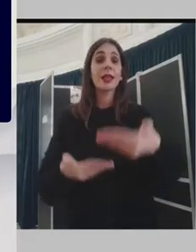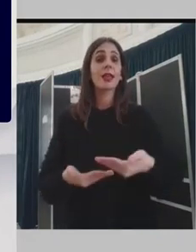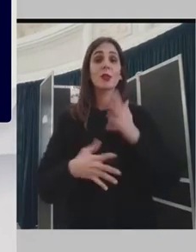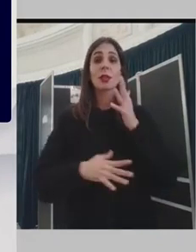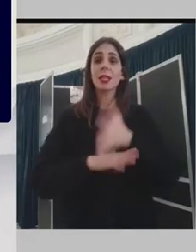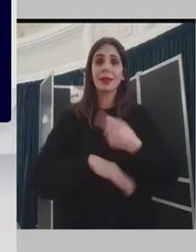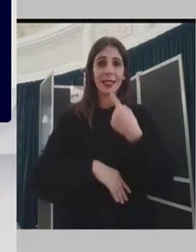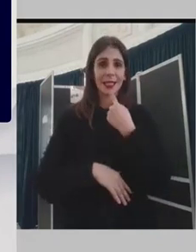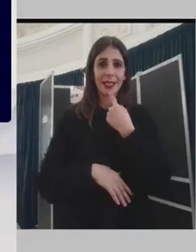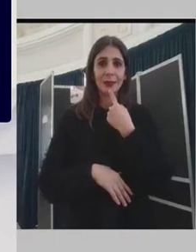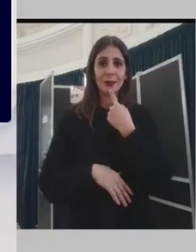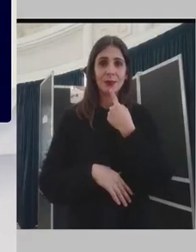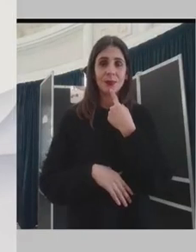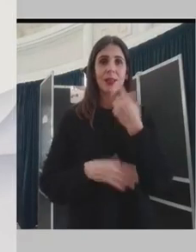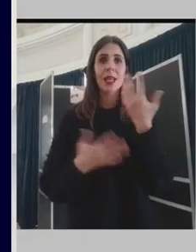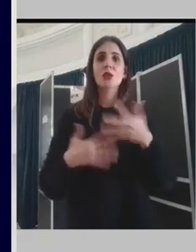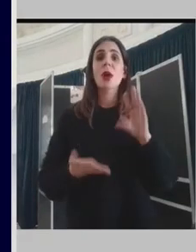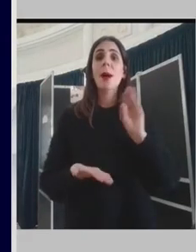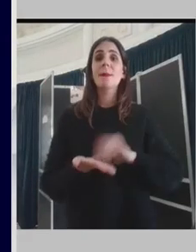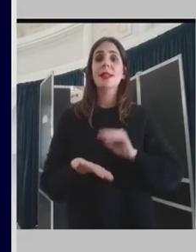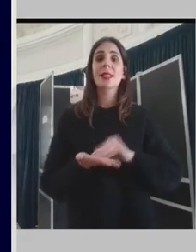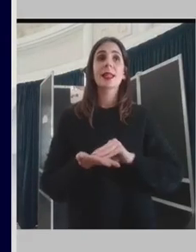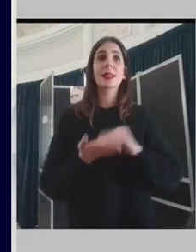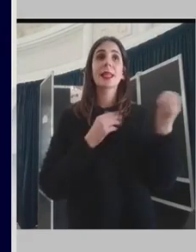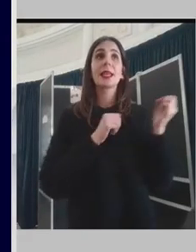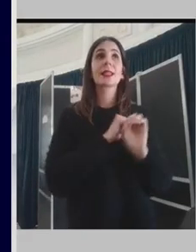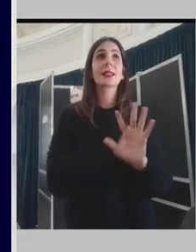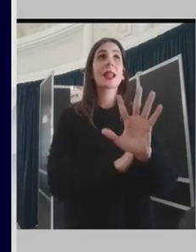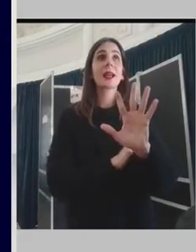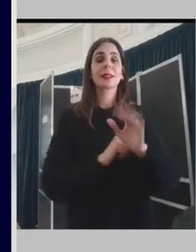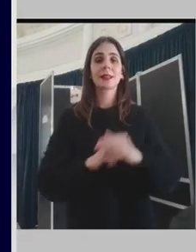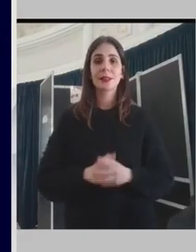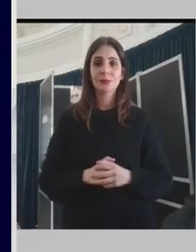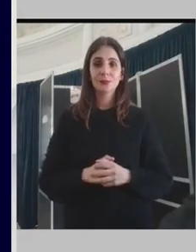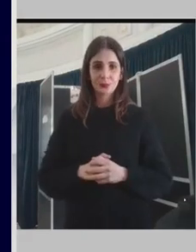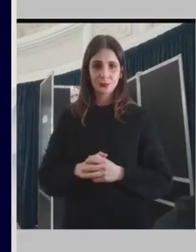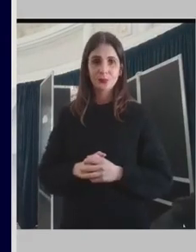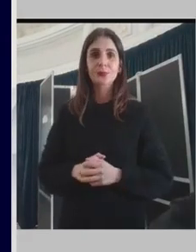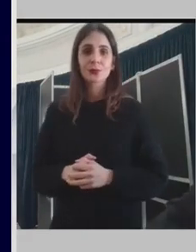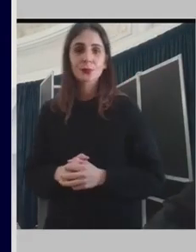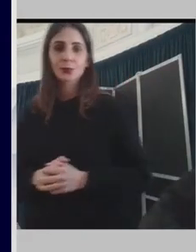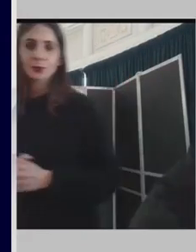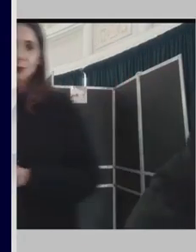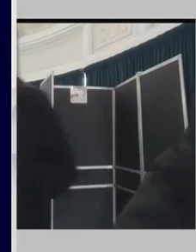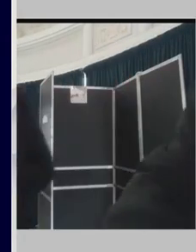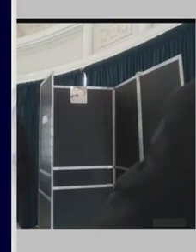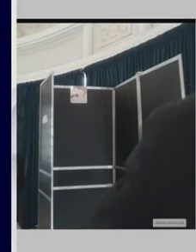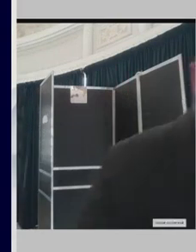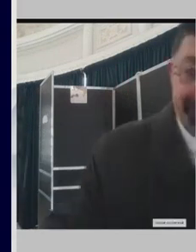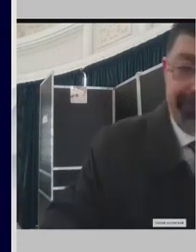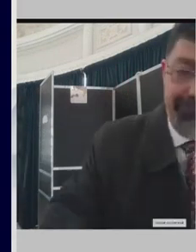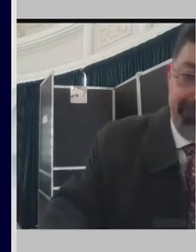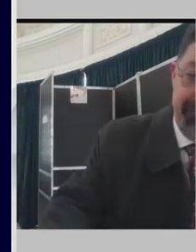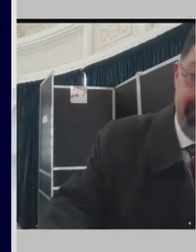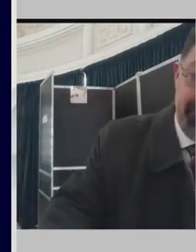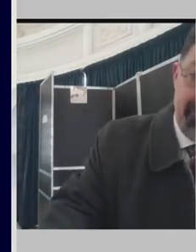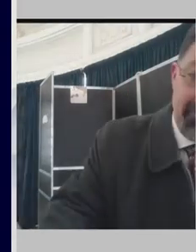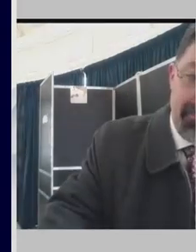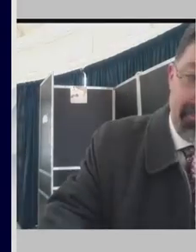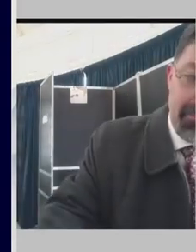degli ospiti, dovrebbe essere attivo, facciamo una prova? Ok, perfetto. Sì. La dottoressa Vetro, in rappresentanza della